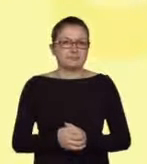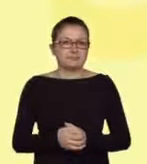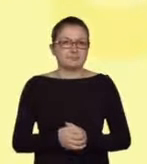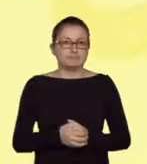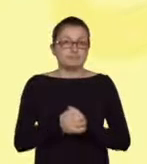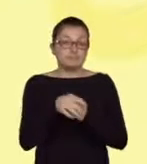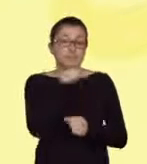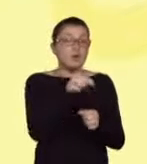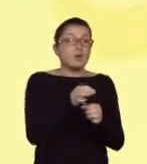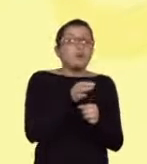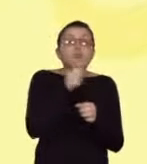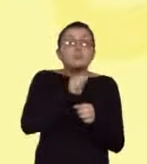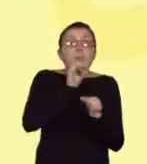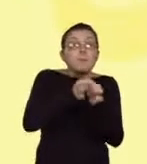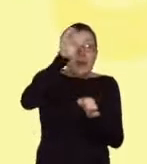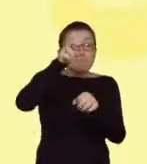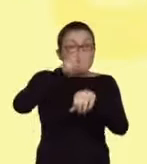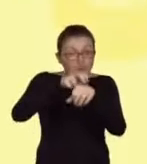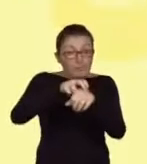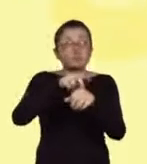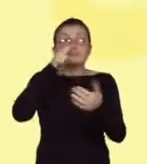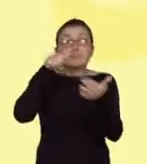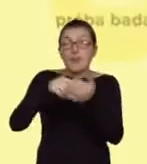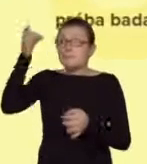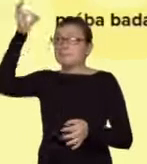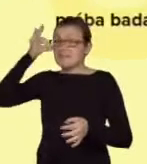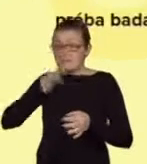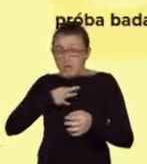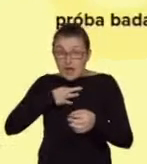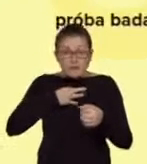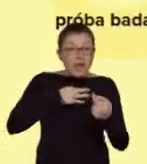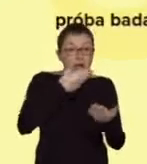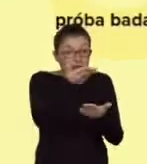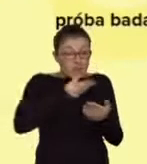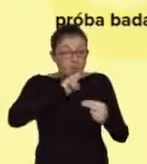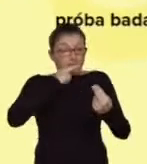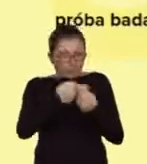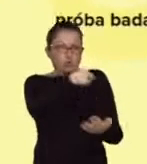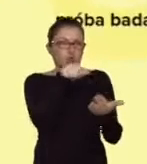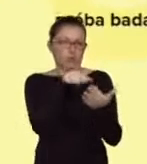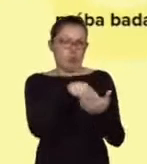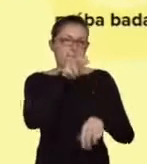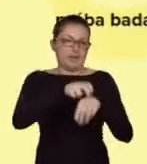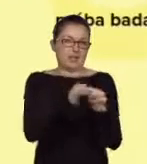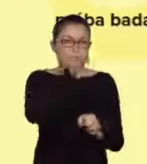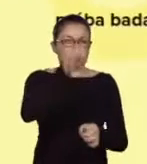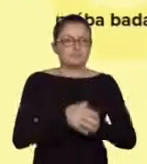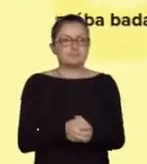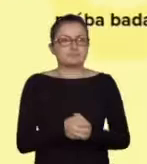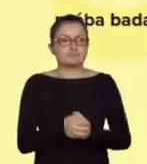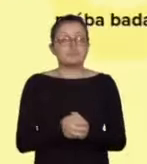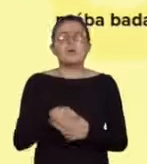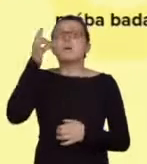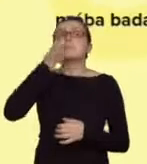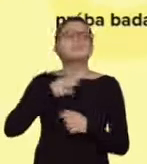pozwala nam na udzielenie odpowiedzi na zadane pytanie badawcze. W tym doświadczeniu pytaliśmy, czy trzustka wydziela enzymy